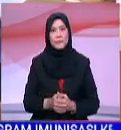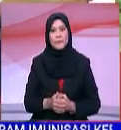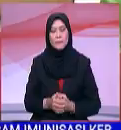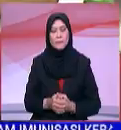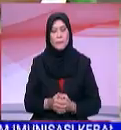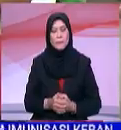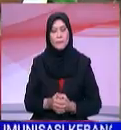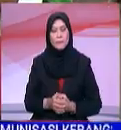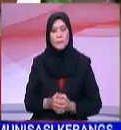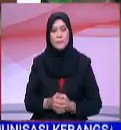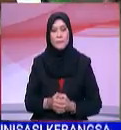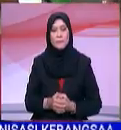hai hai hai hai